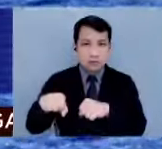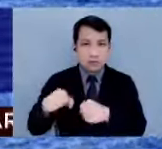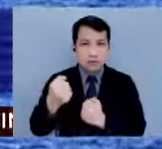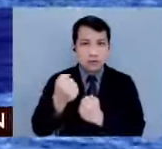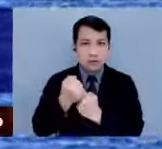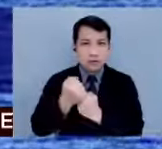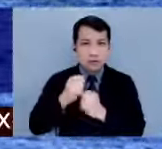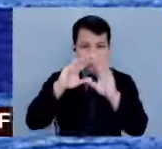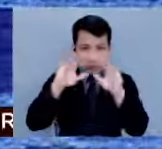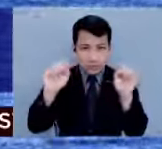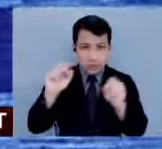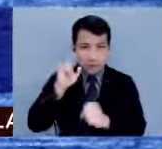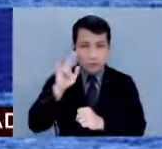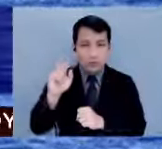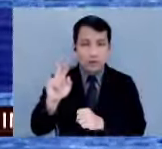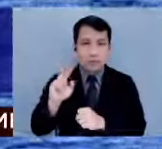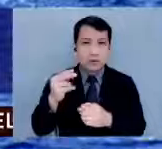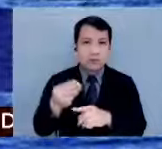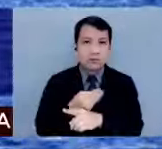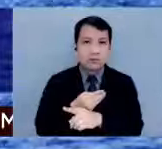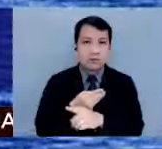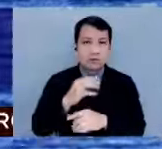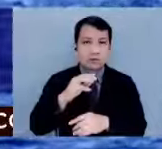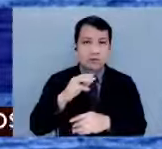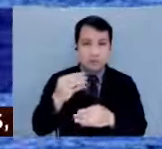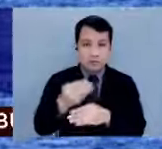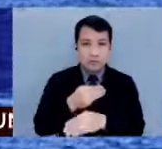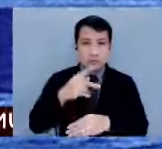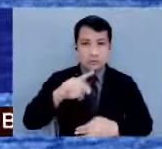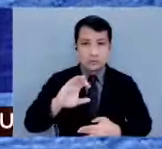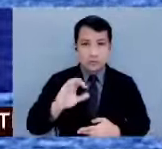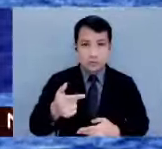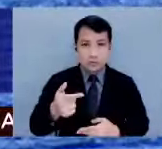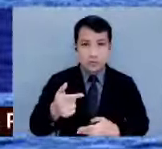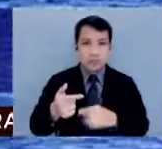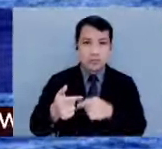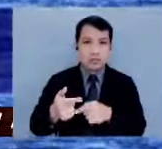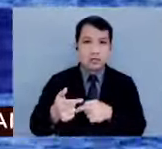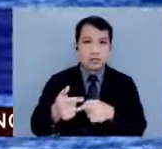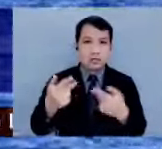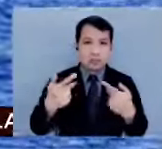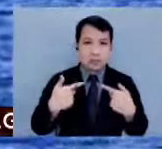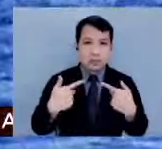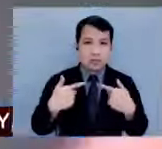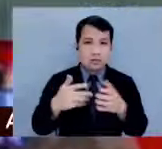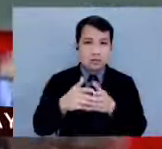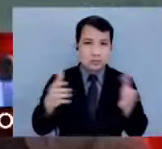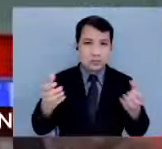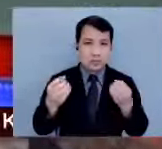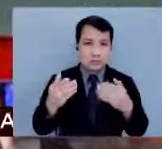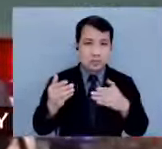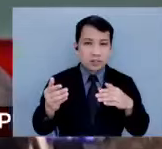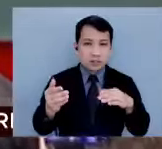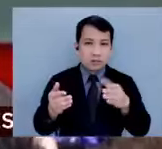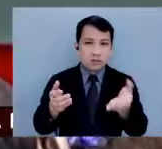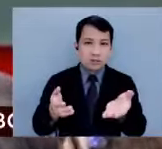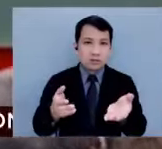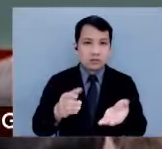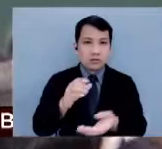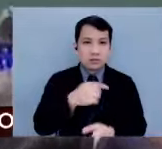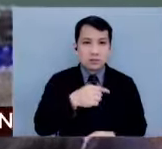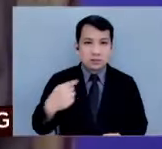Bongbong Marcos ang modernisasyon ng Philippine Coast Guard at kabilang dyan ang pagkakaroon ng mas maraming barko. Ayon naman kay Chinese Foreign Minister Wang